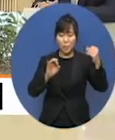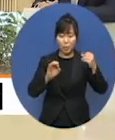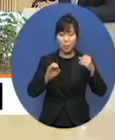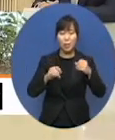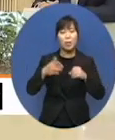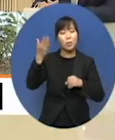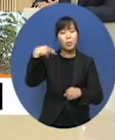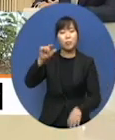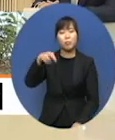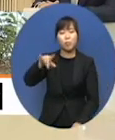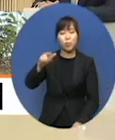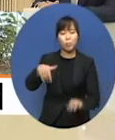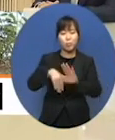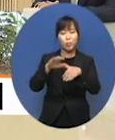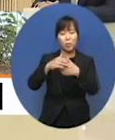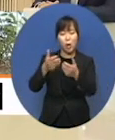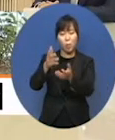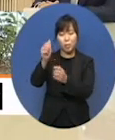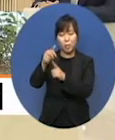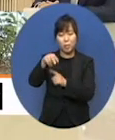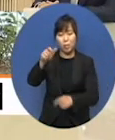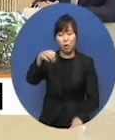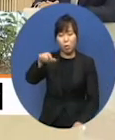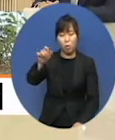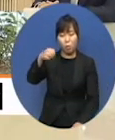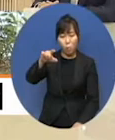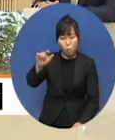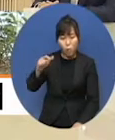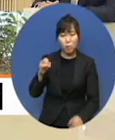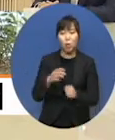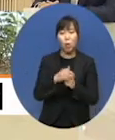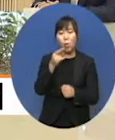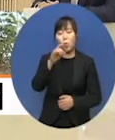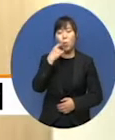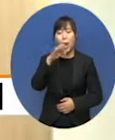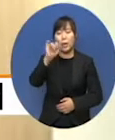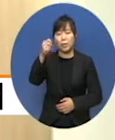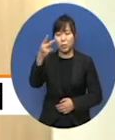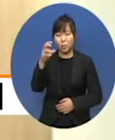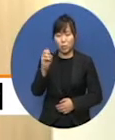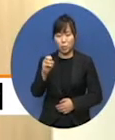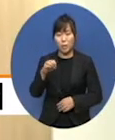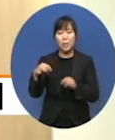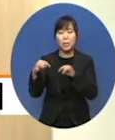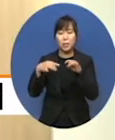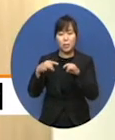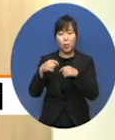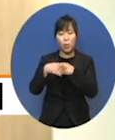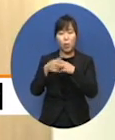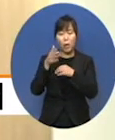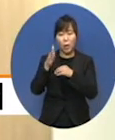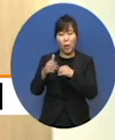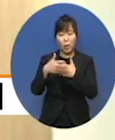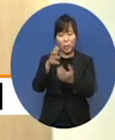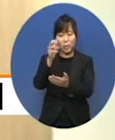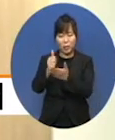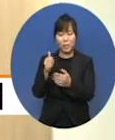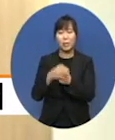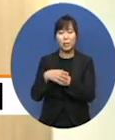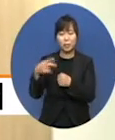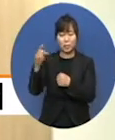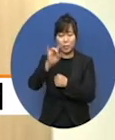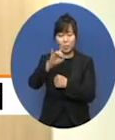전 순천문화원장 서거원 씨와 황인용 신경외과 원장이 각각 1천만 원의 후원금을